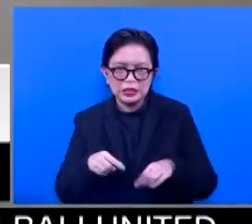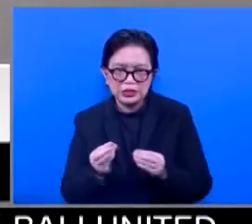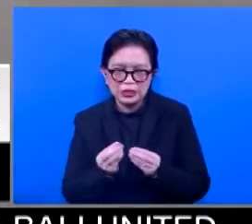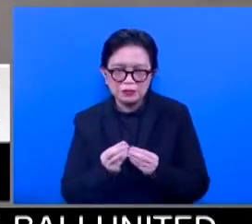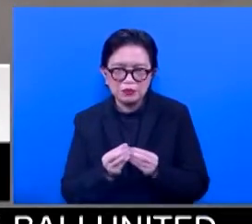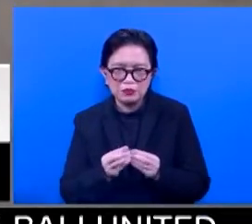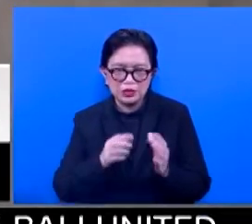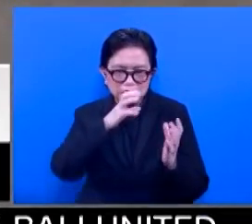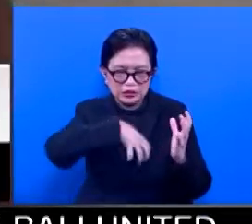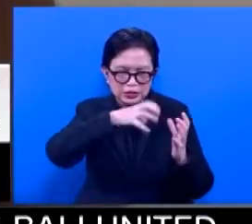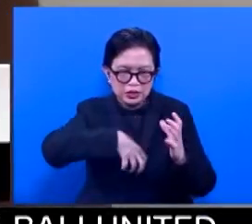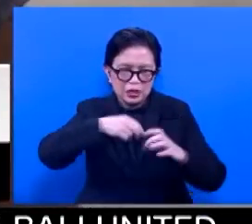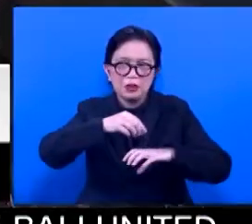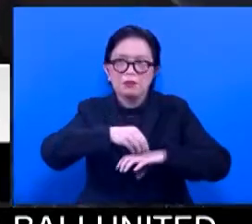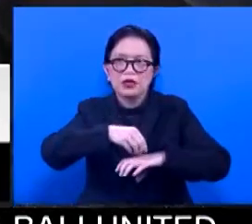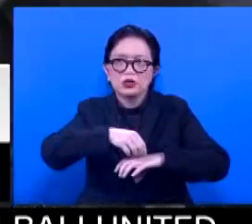Maskerin lagi.